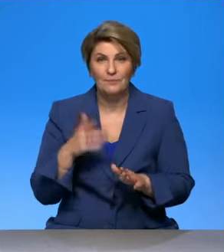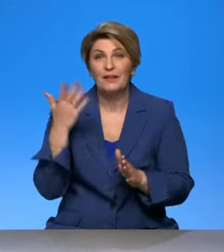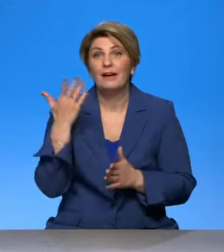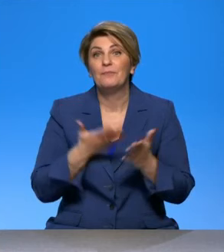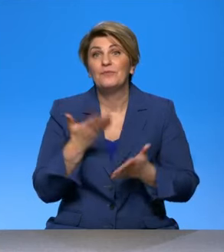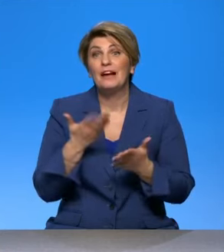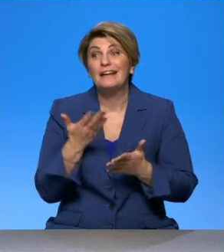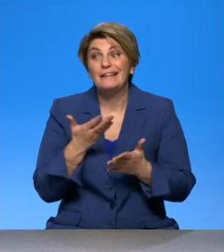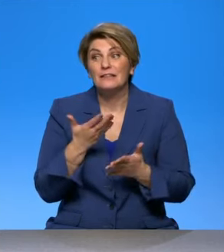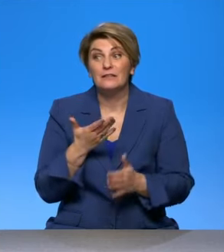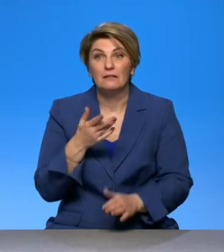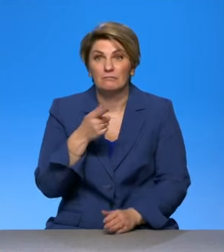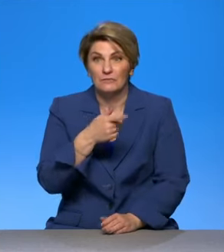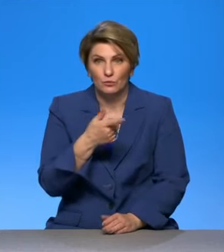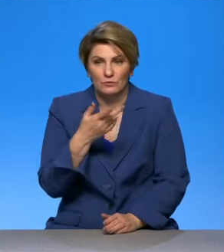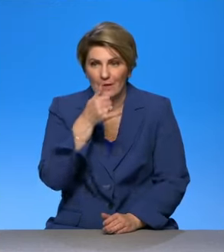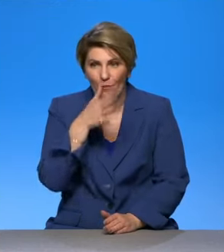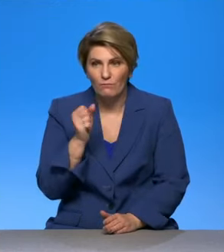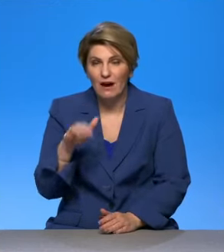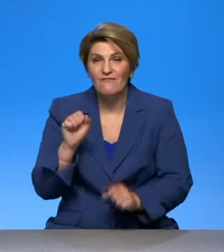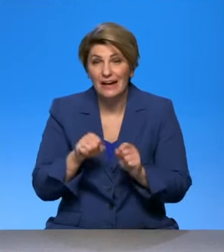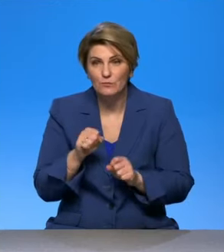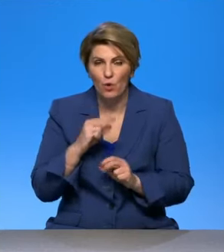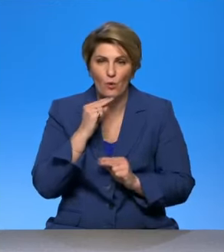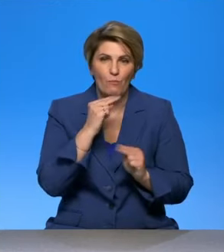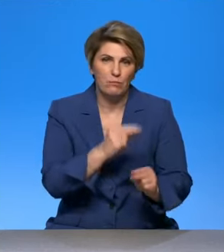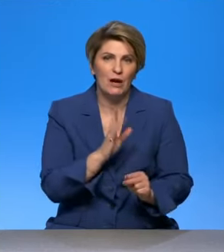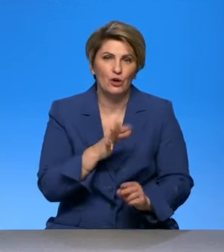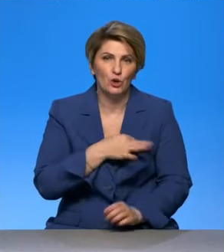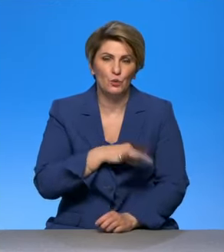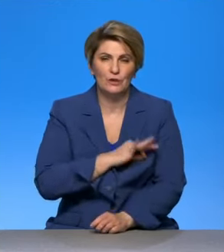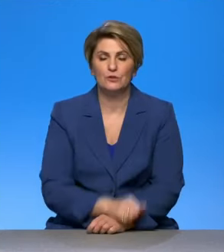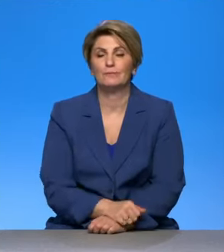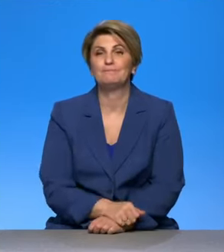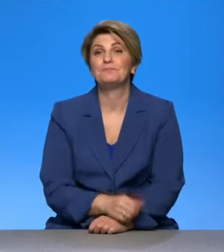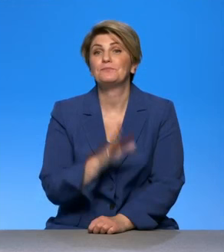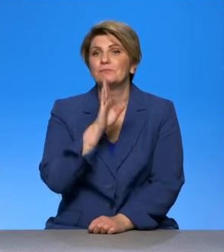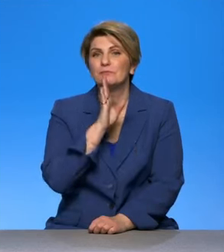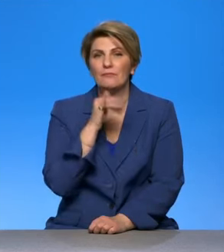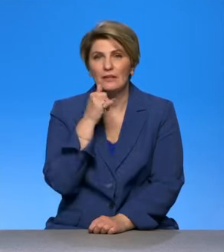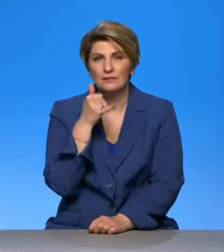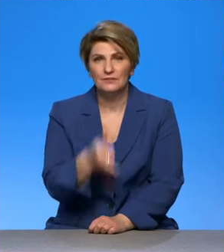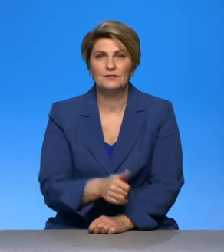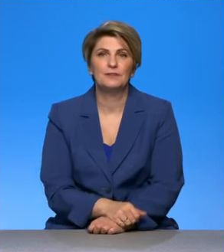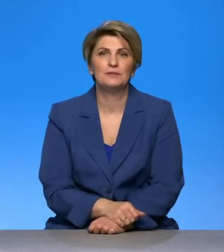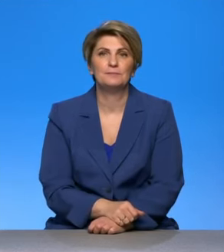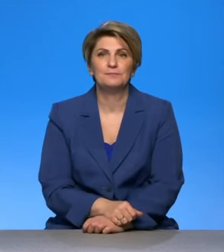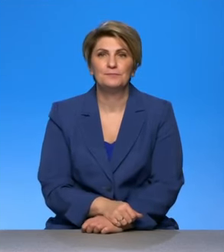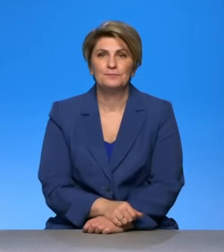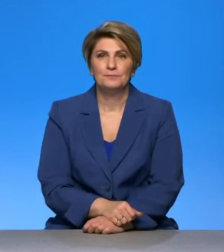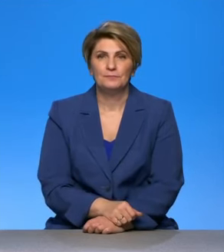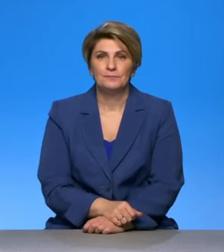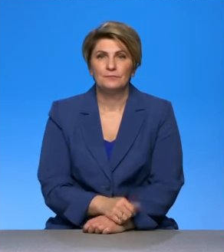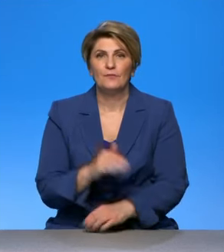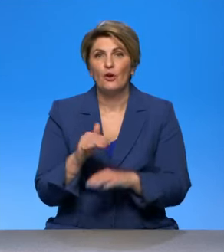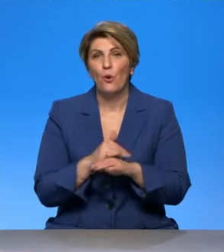обратиться к юристу, например. У нас есть пара телефонных звонков. Елена из Петербурга. Елена, добрый вечер. Добрый